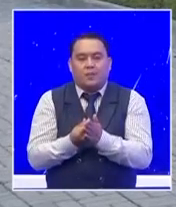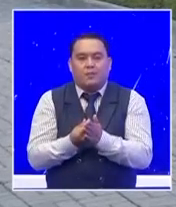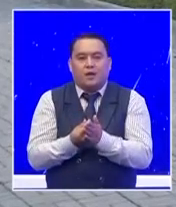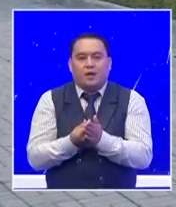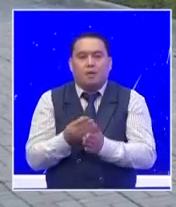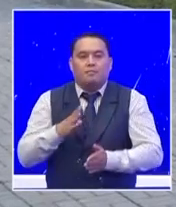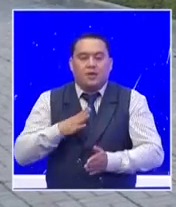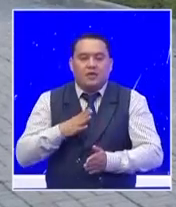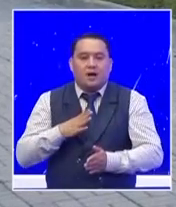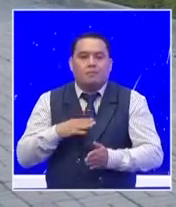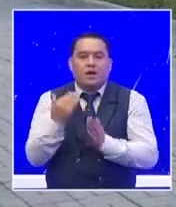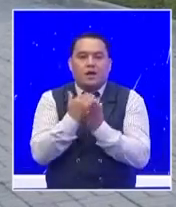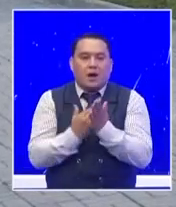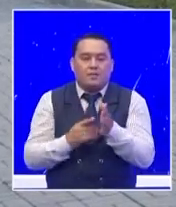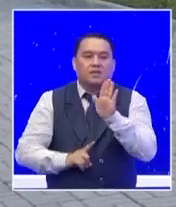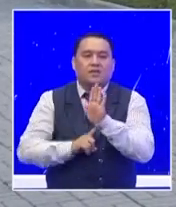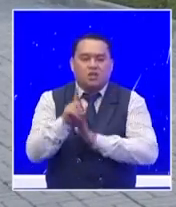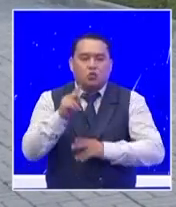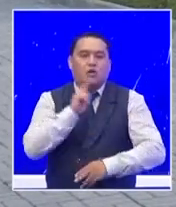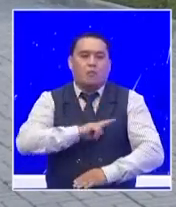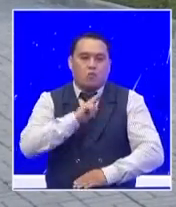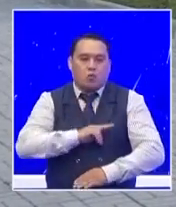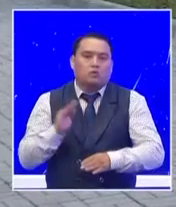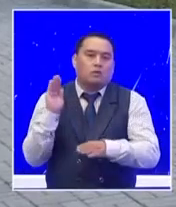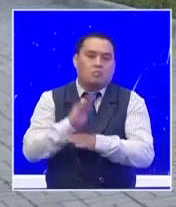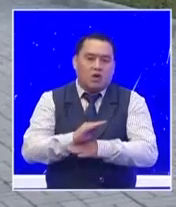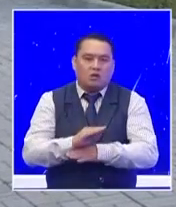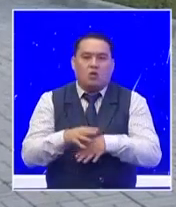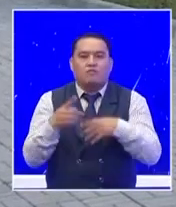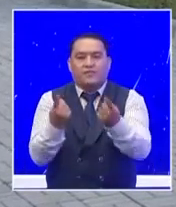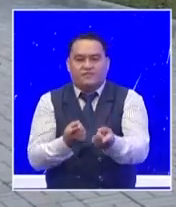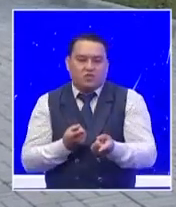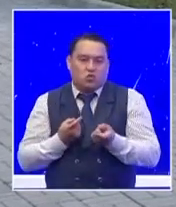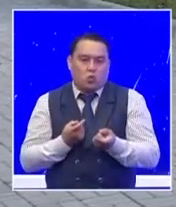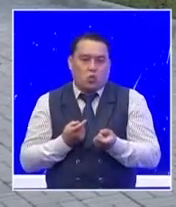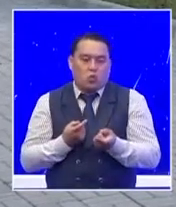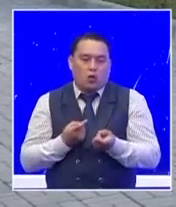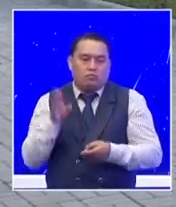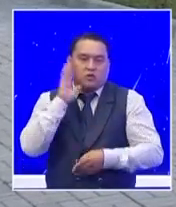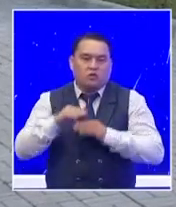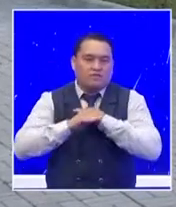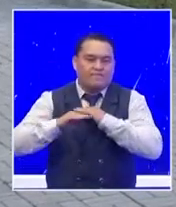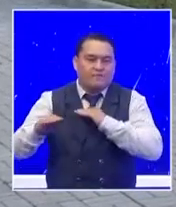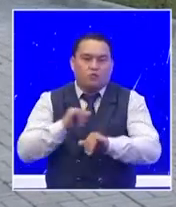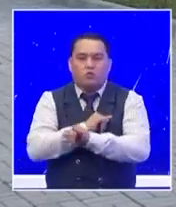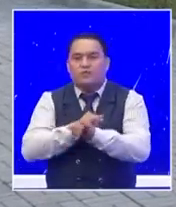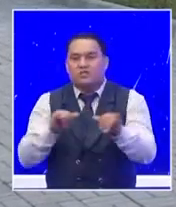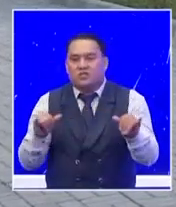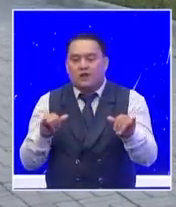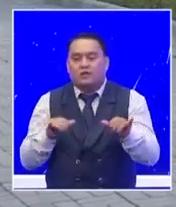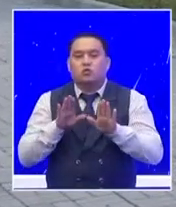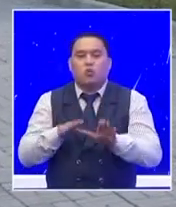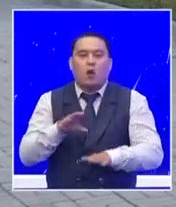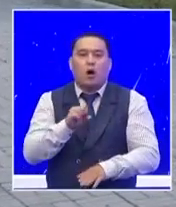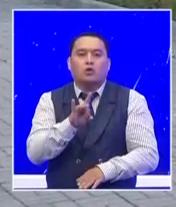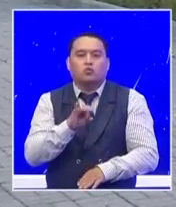когда эта регуляционная программа заработает, будет дополнительно вовлечено поливные площади, массив. Только в